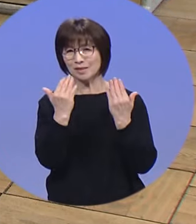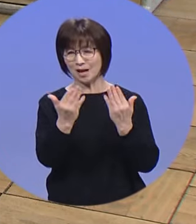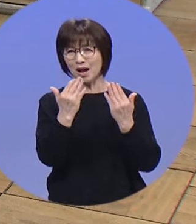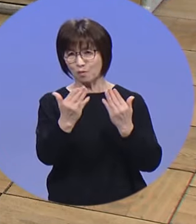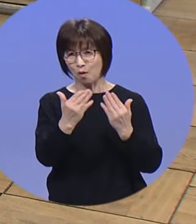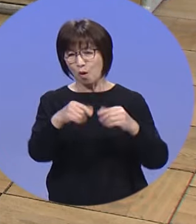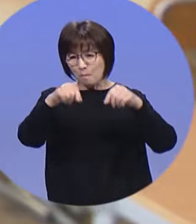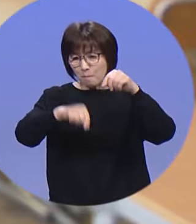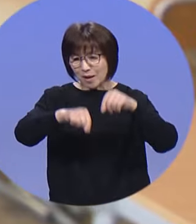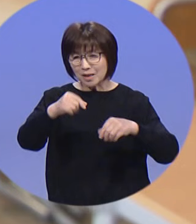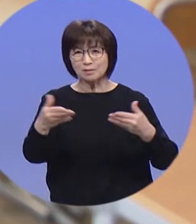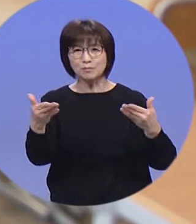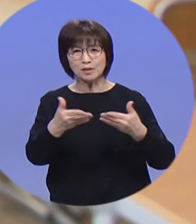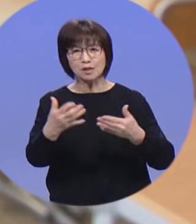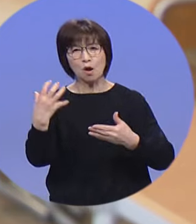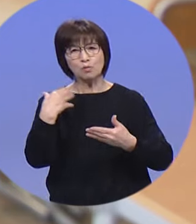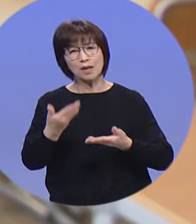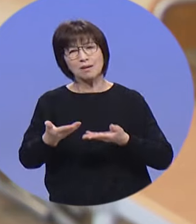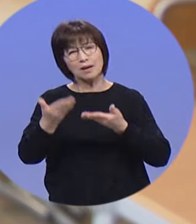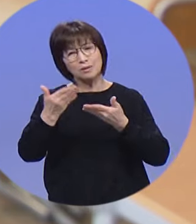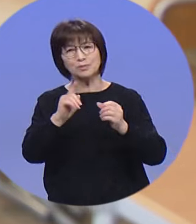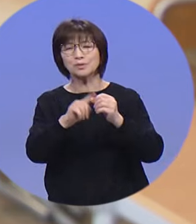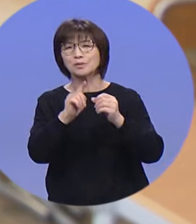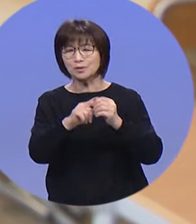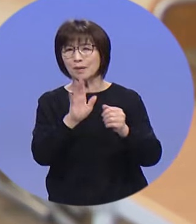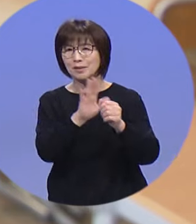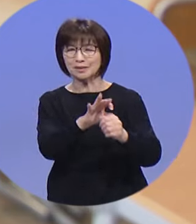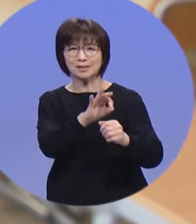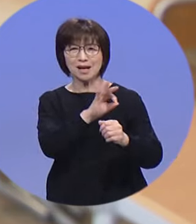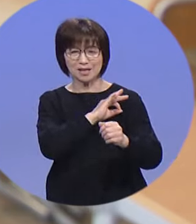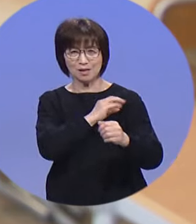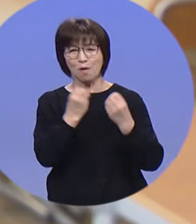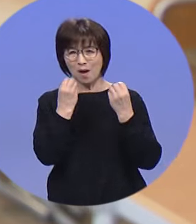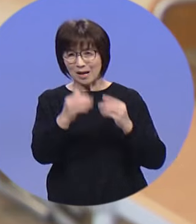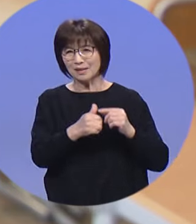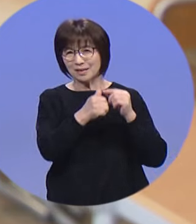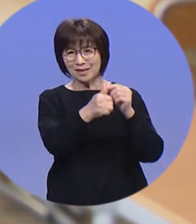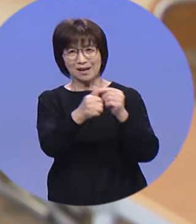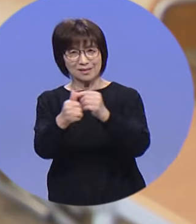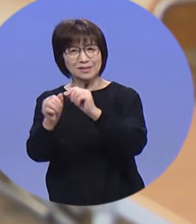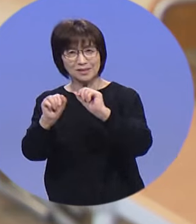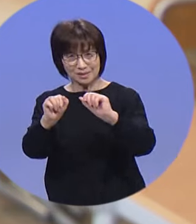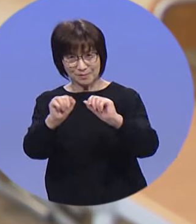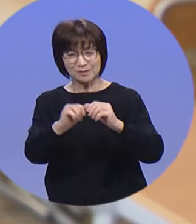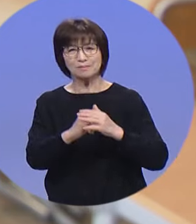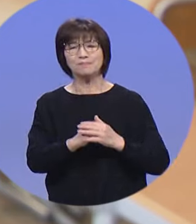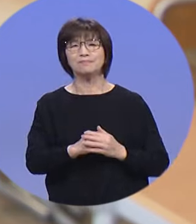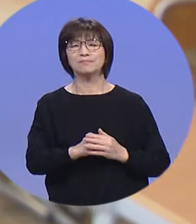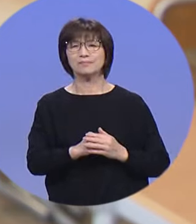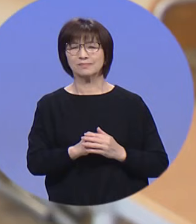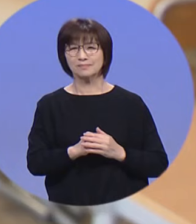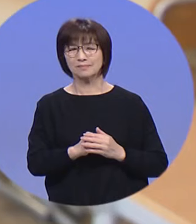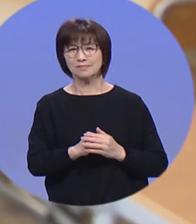マネジメント業務の負担軽減を図る支援員を新たに配置します。